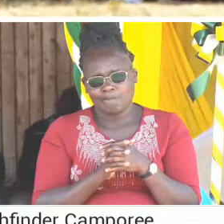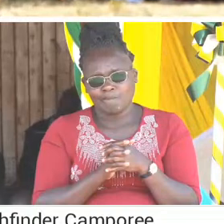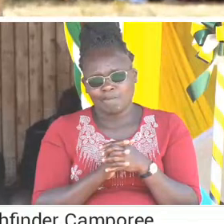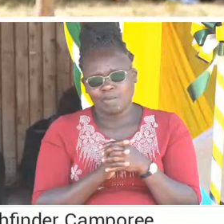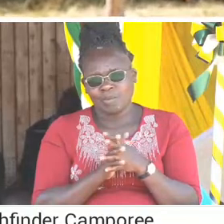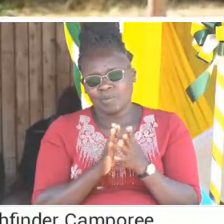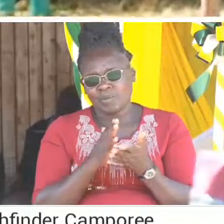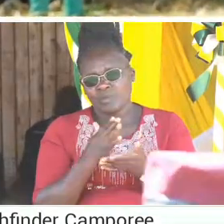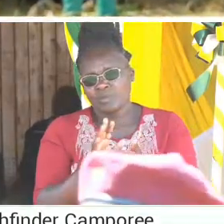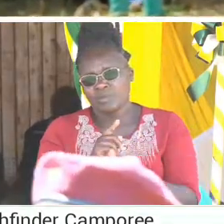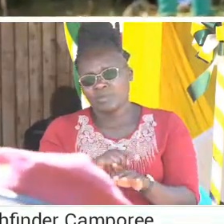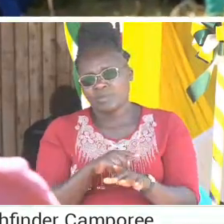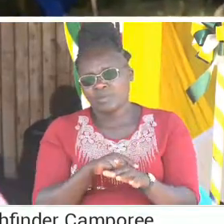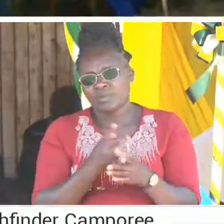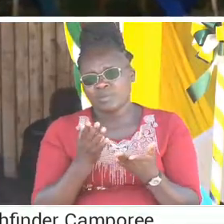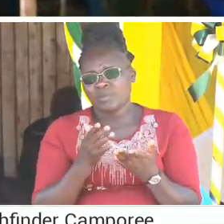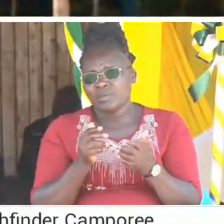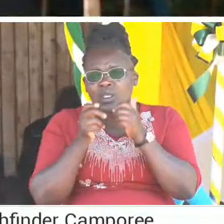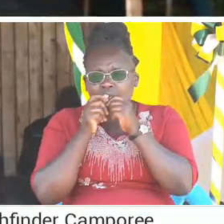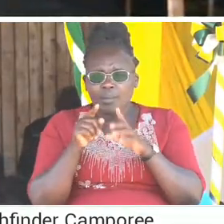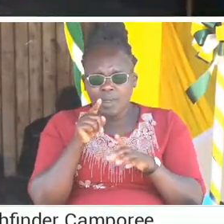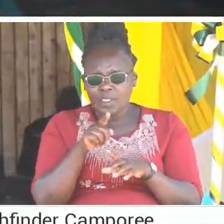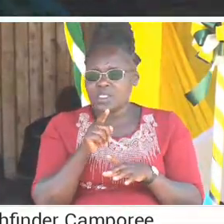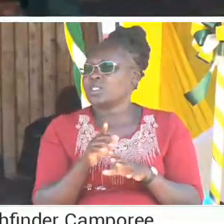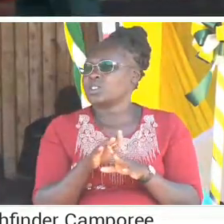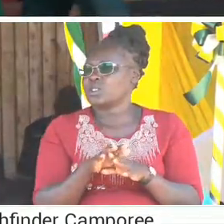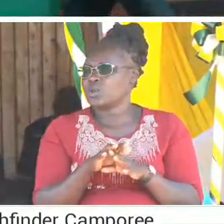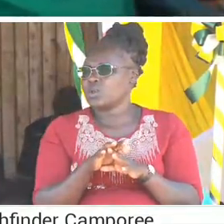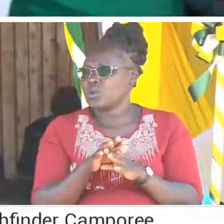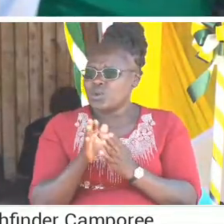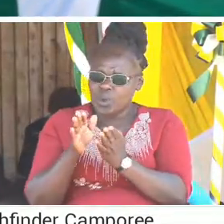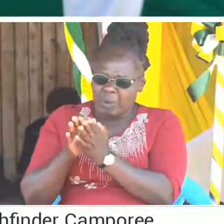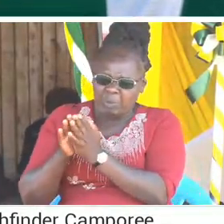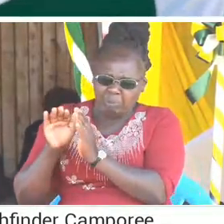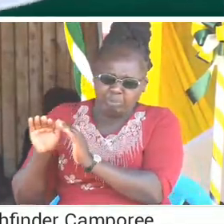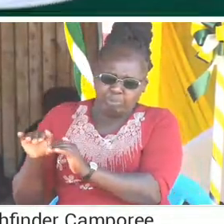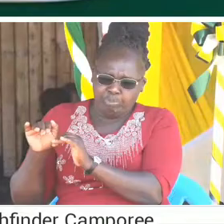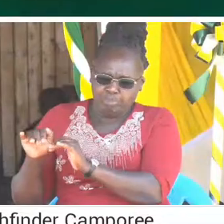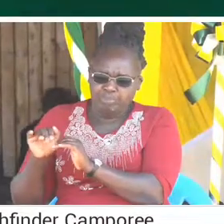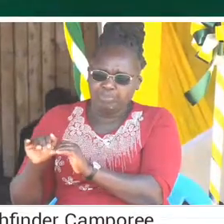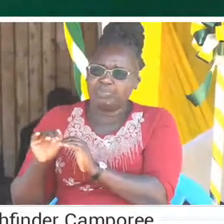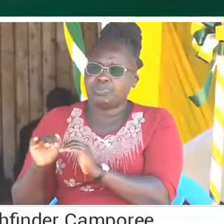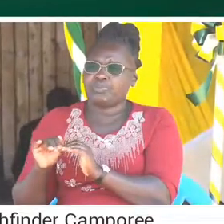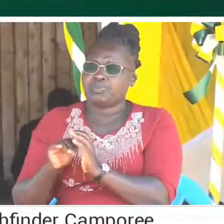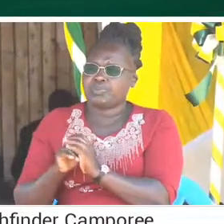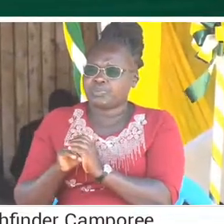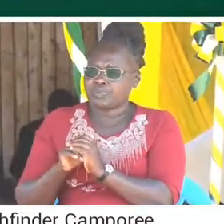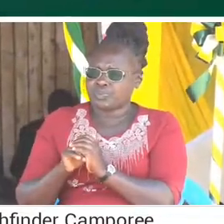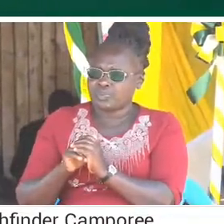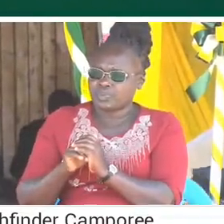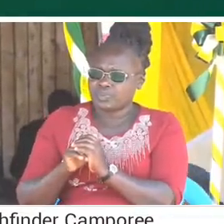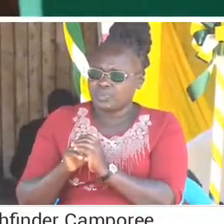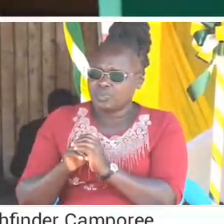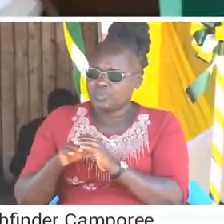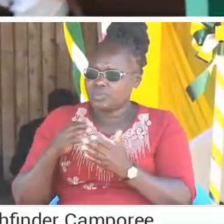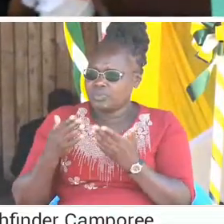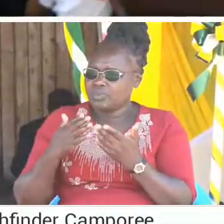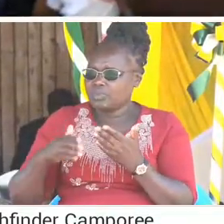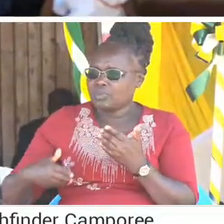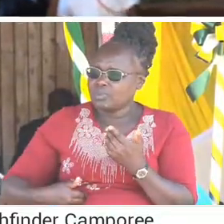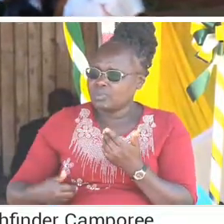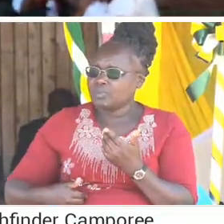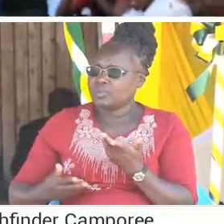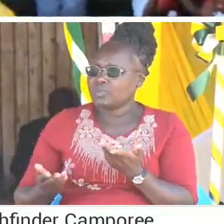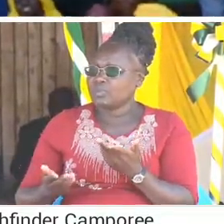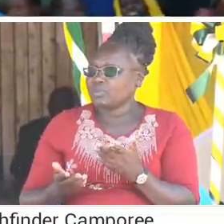mahali baraka zako zipo. Kuna mtu ni kijana hapa, amehangaika, anatafuta mwenzi wa maisha apati. Anahangaika, tafuta mwenzi wa